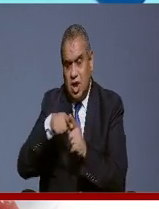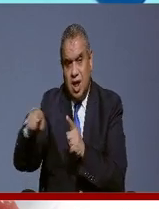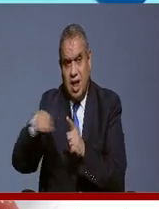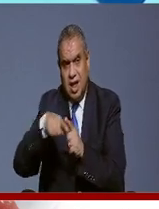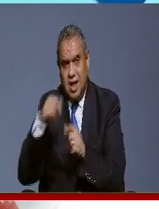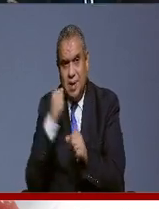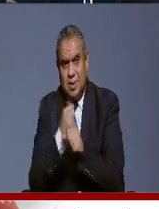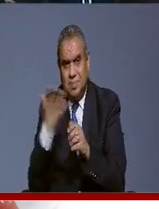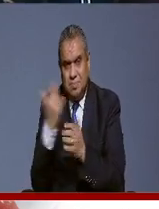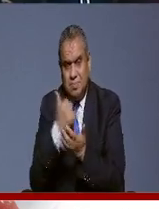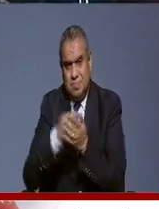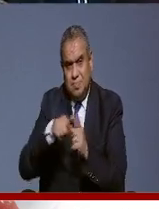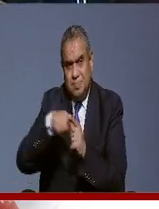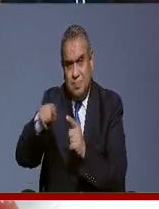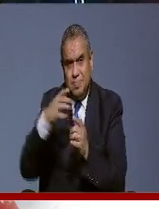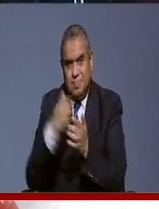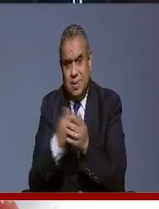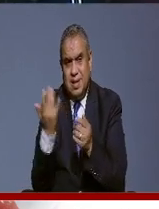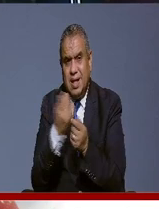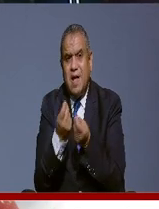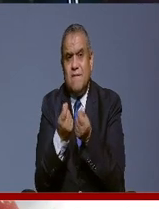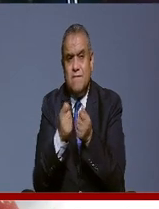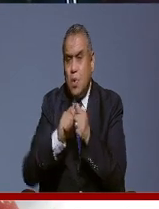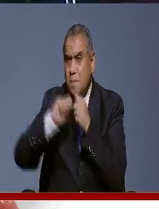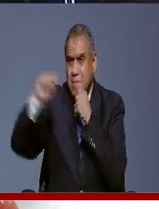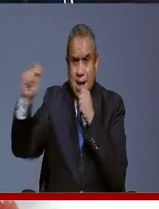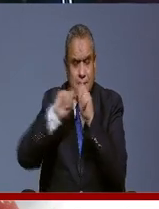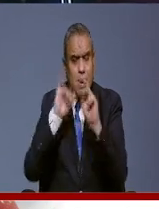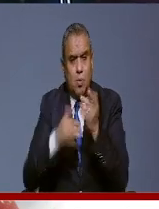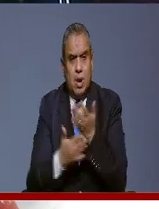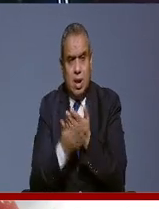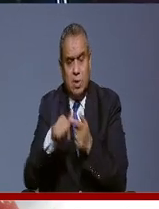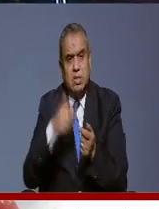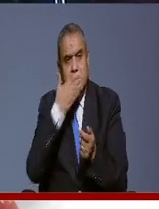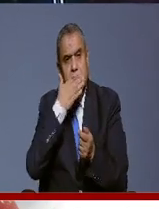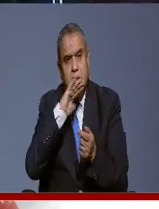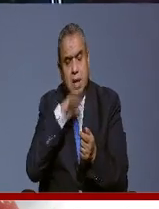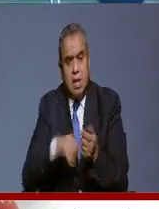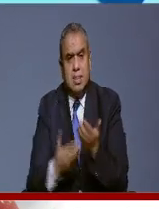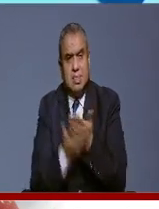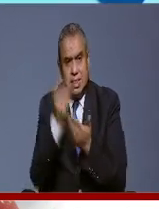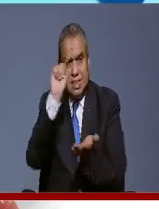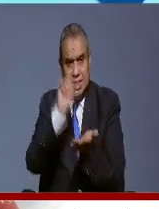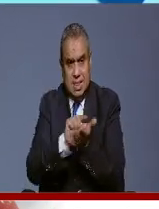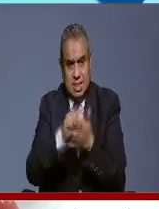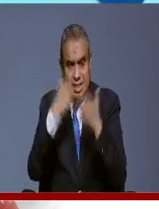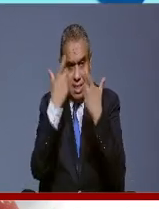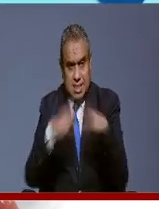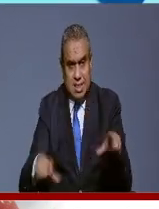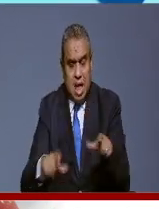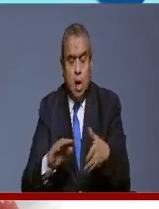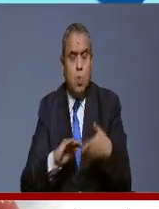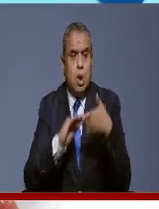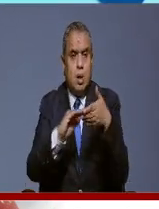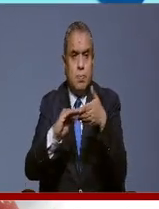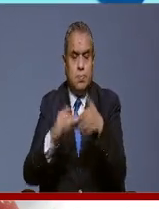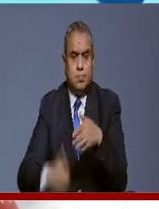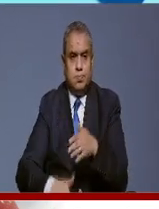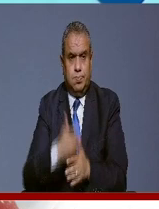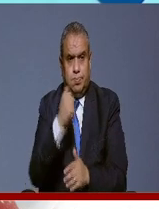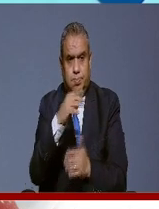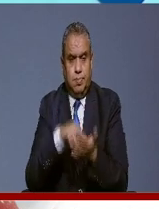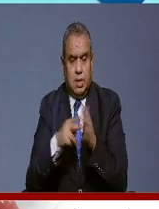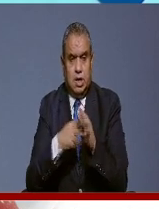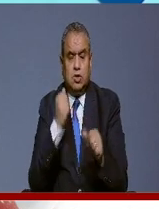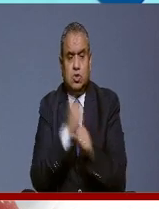عايز أروح جنبه عشان المصاريف تبقى ويبقى عندي تحدي أكتر. فالحمد لله بدأت الدولة تعمل بيها